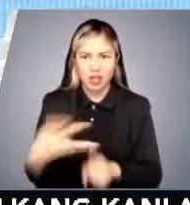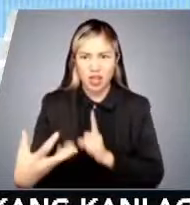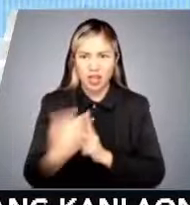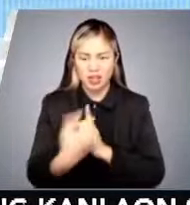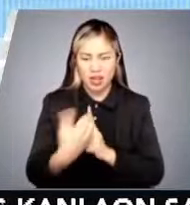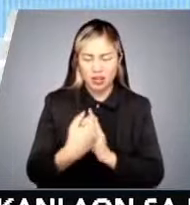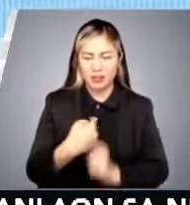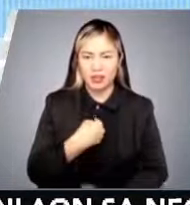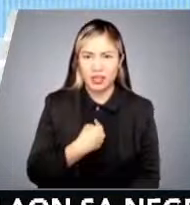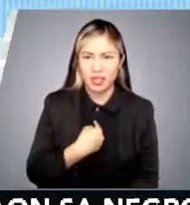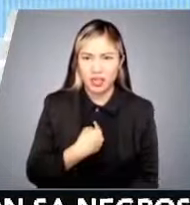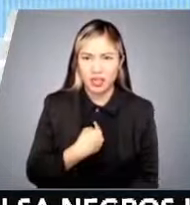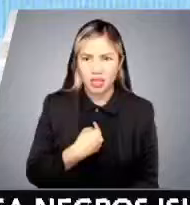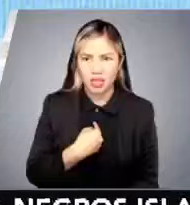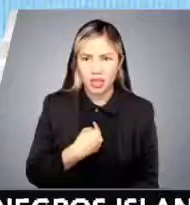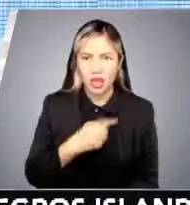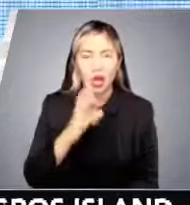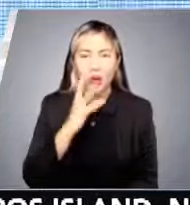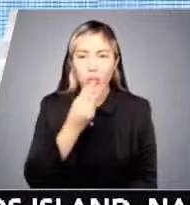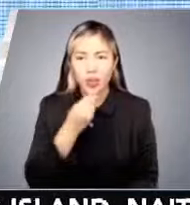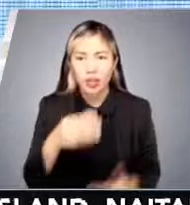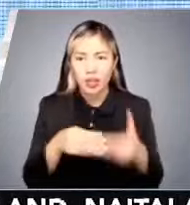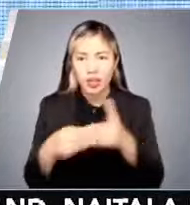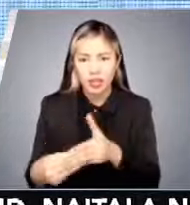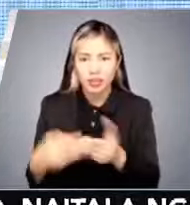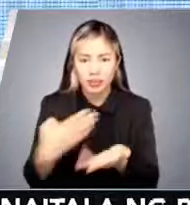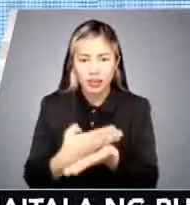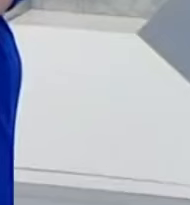lang naman sa budget, dalawang tao lang.